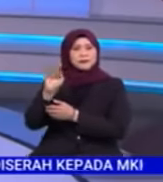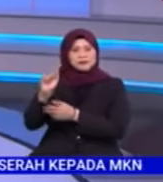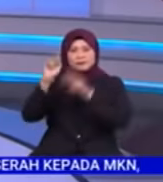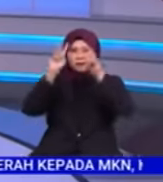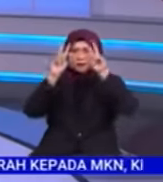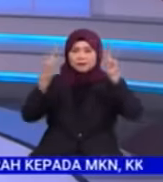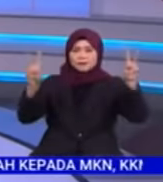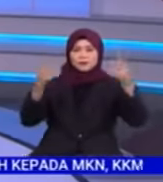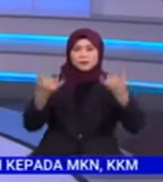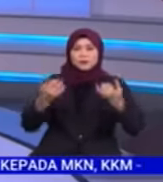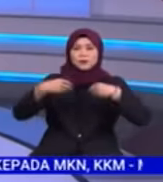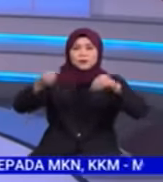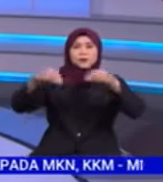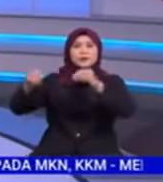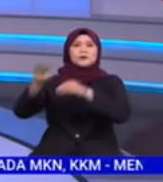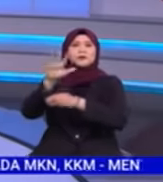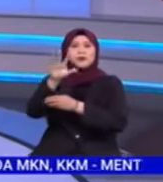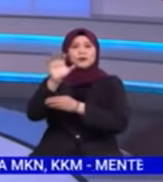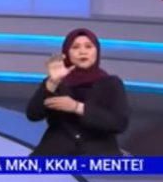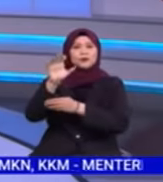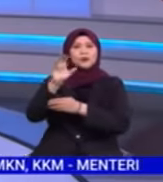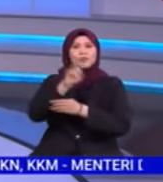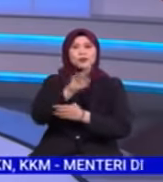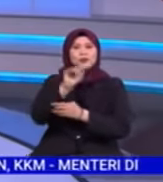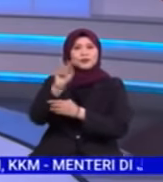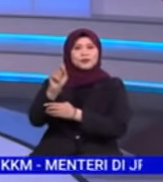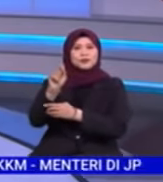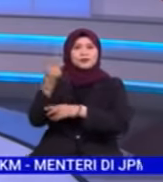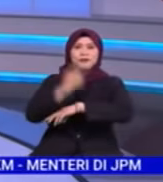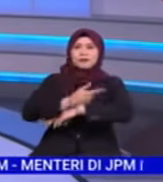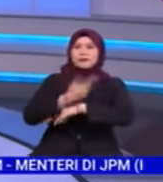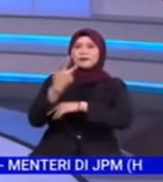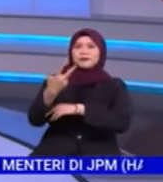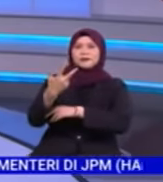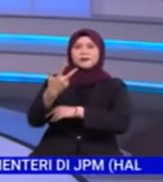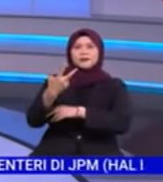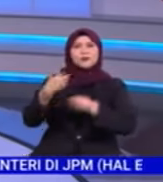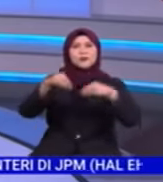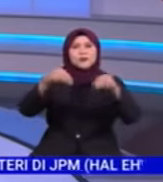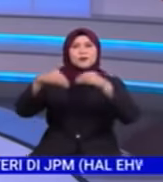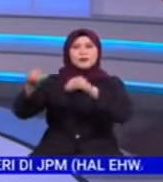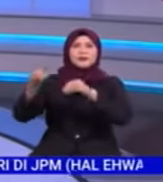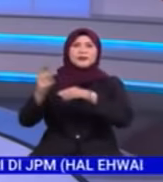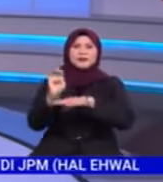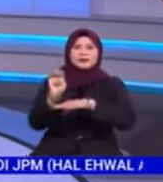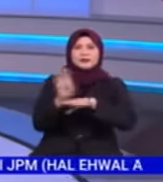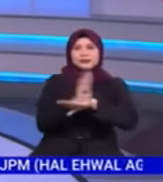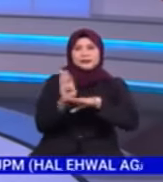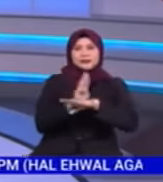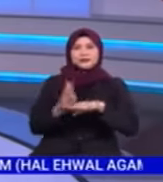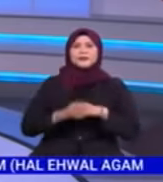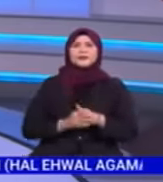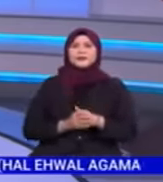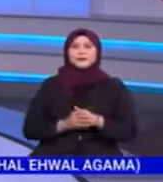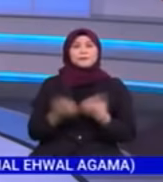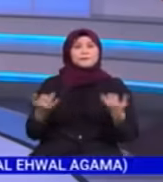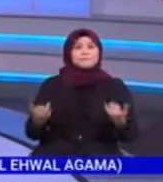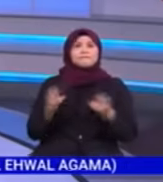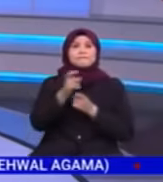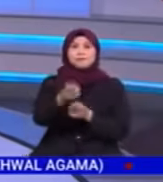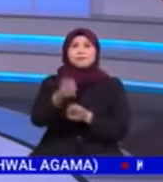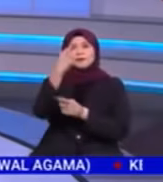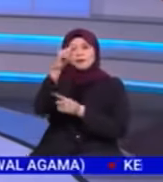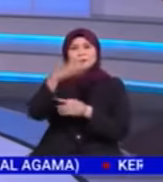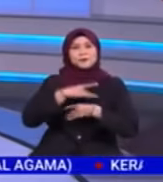terjual lebih 500 unit Pada hari ketiga jualan di free-form Ida God ia menyipitkan ini sebagai hadiah untuk